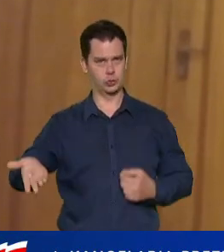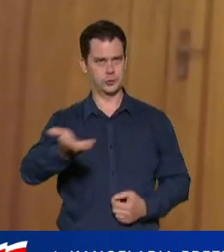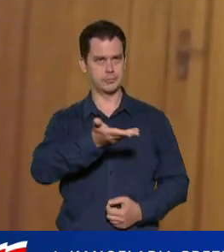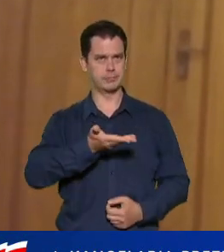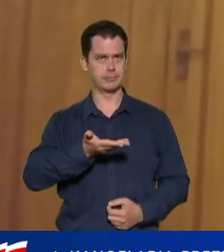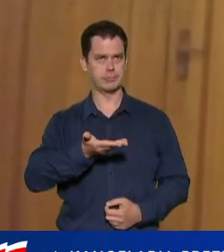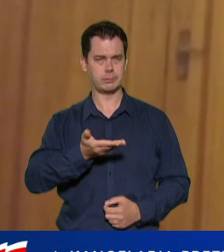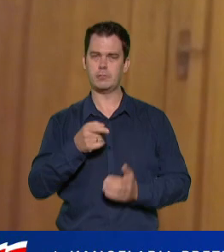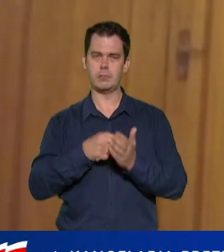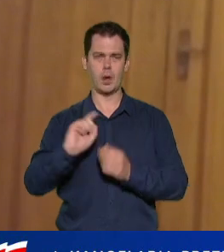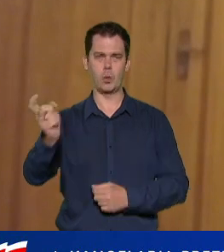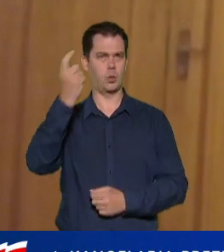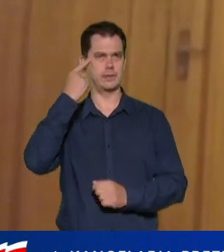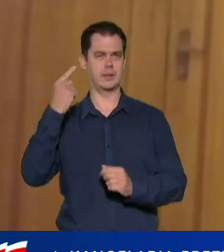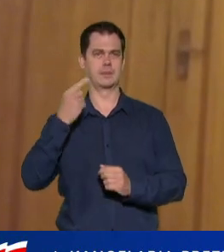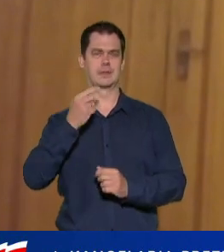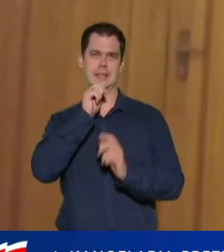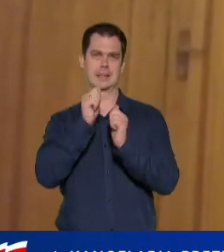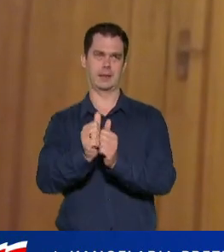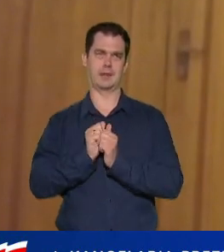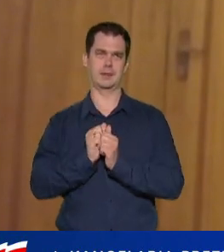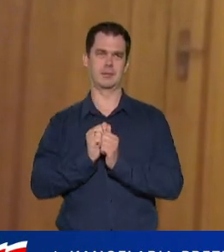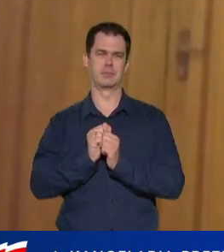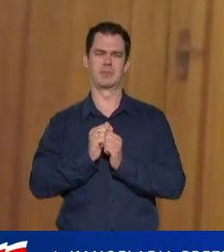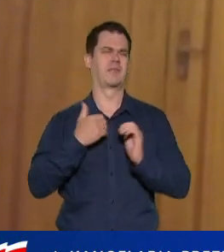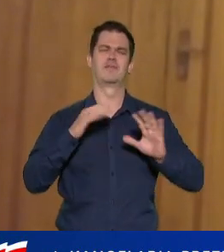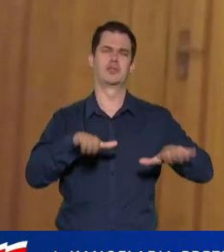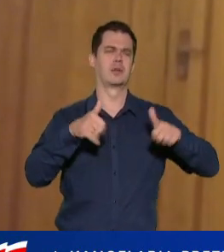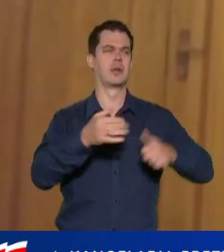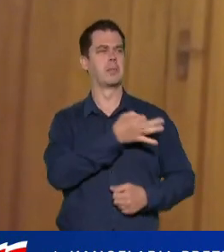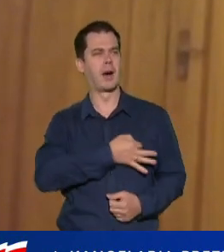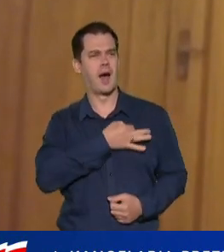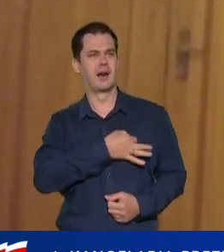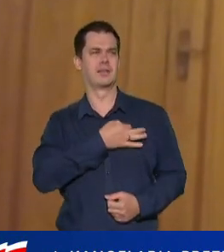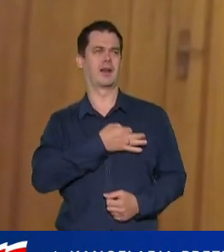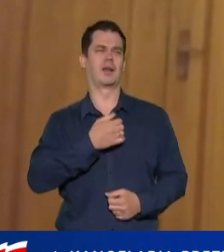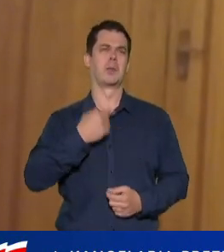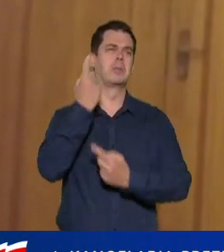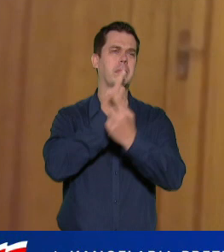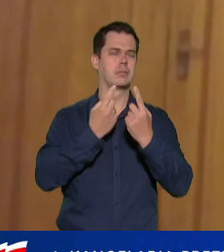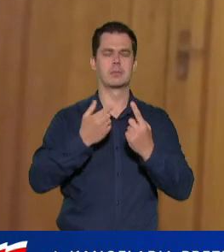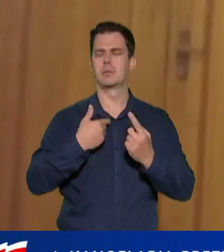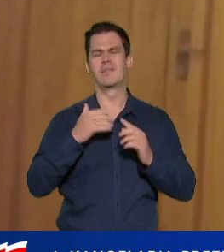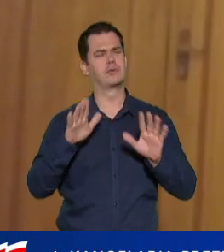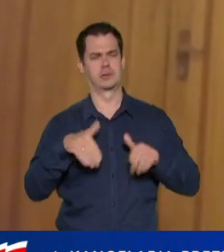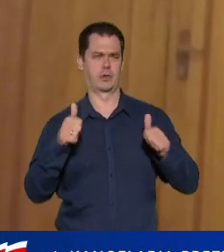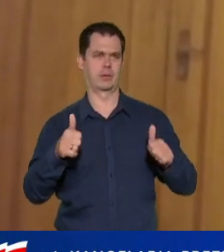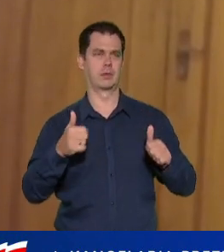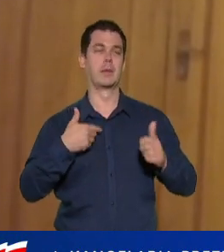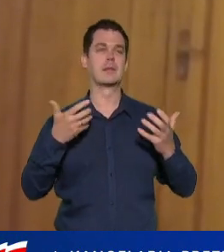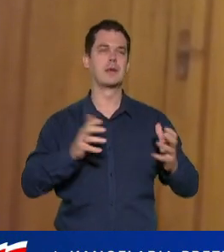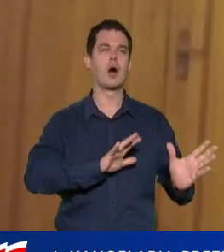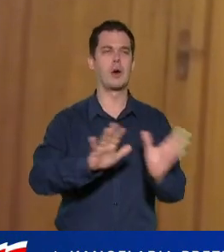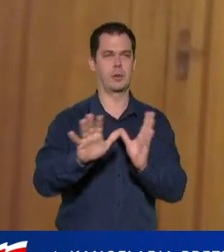i to jest zadanie dla nas wszystkich. Niezależnie od sympatii politycznych, niezależnie od tego, co kto uważa, chcemy dzisiaj